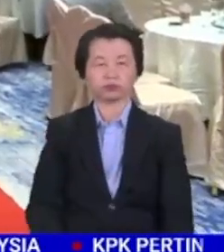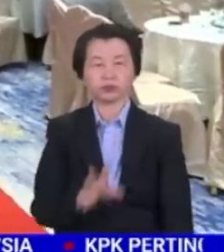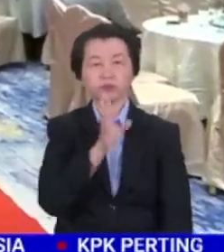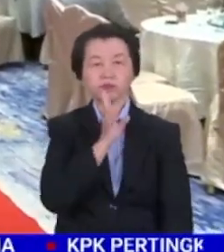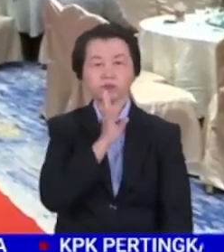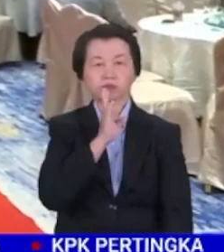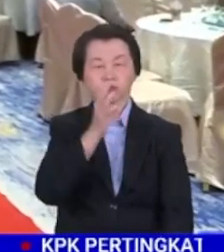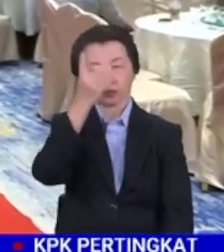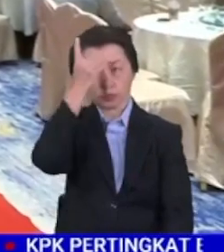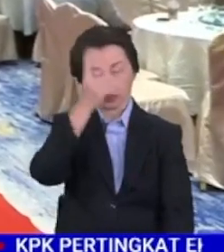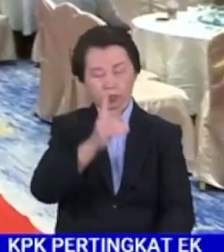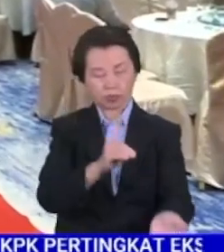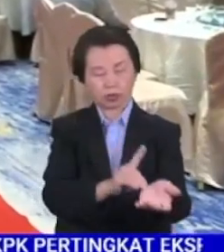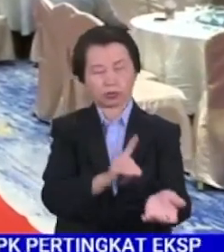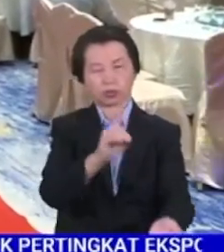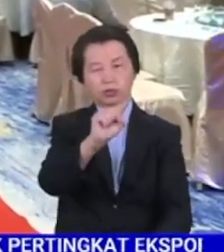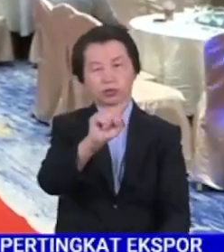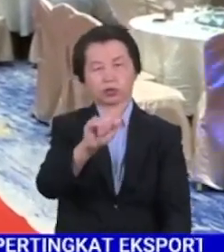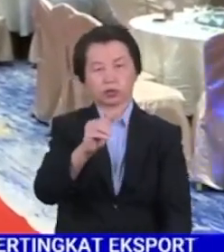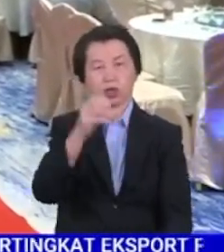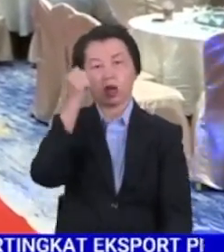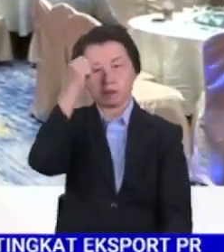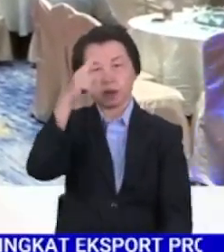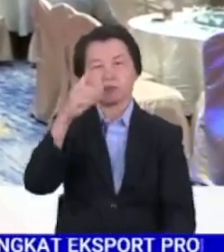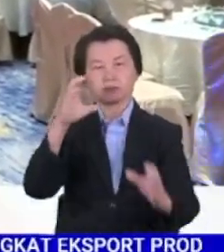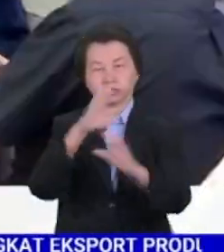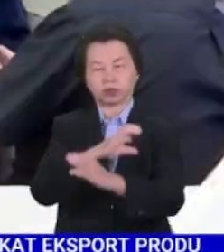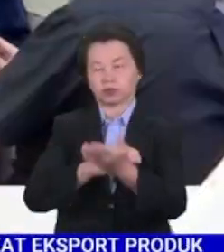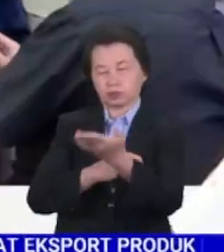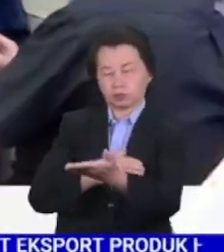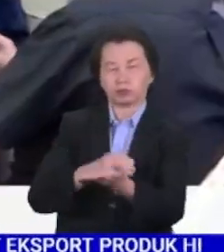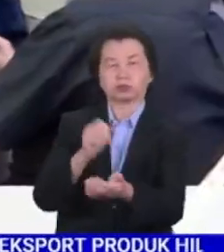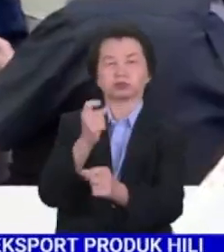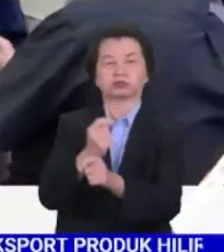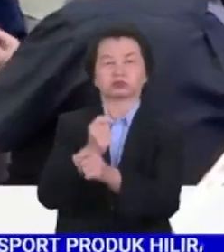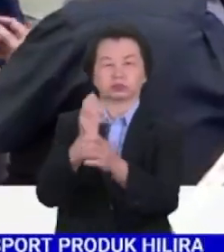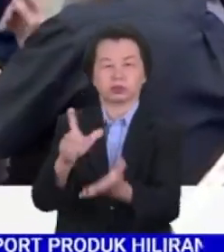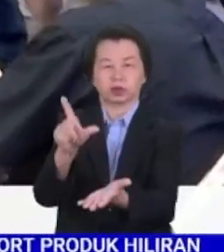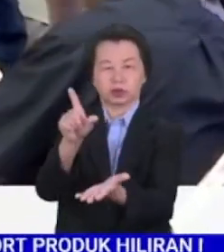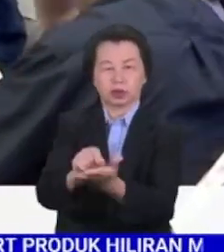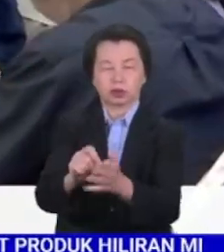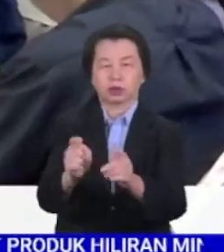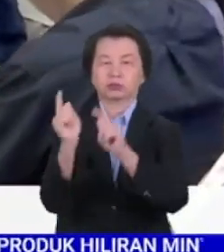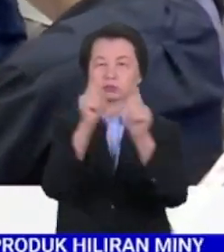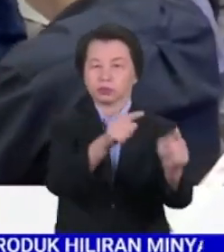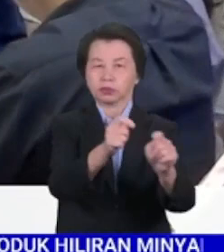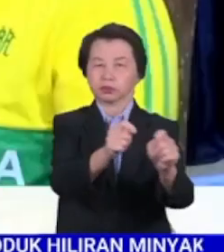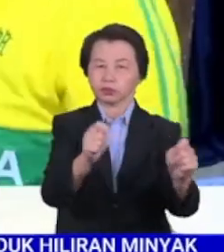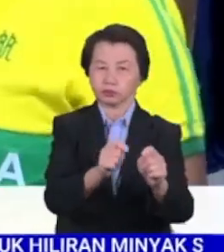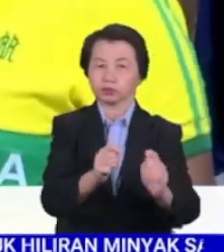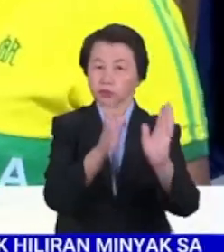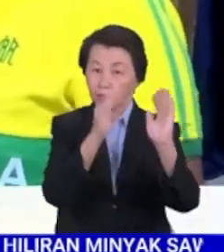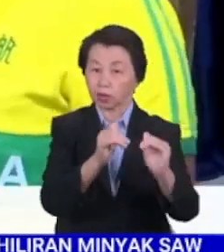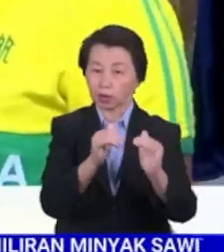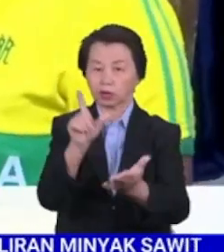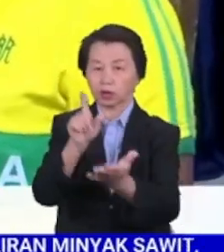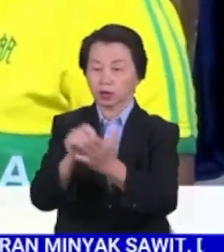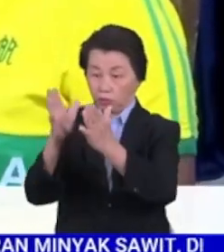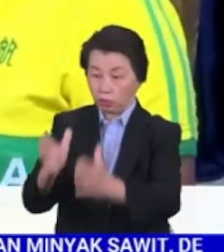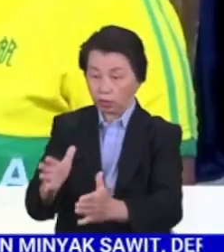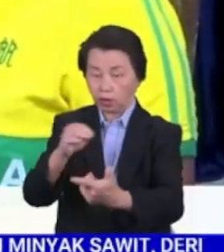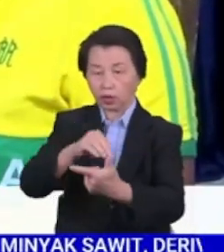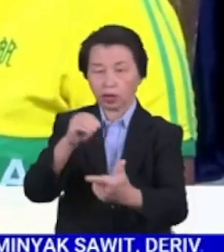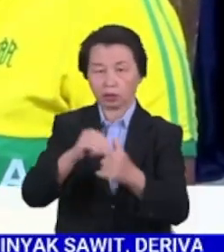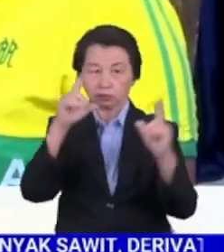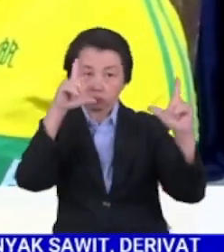Ujar Datuk Seri Dr. Sim, beliau memahami cabaran yang dihadapi oleh para petugas media di lokasi dan berharap para wartawan